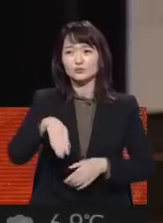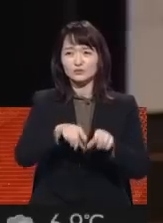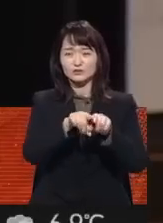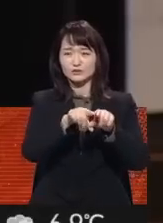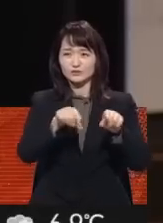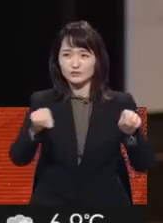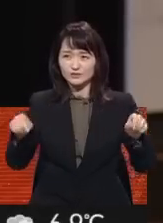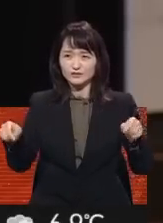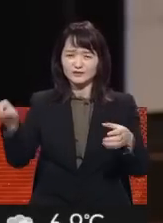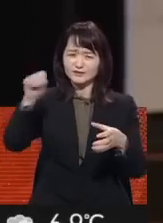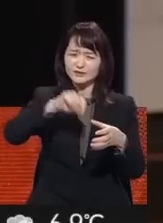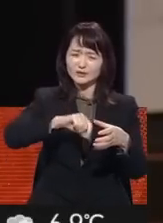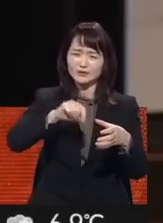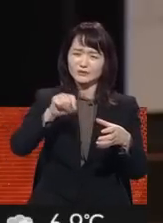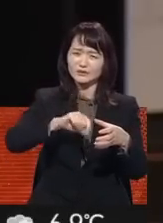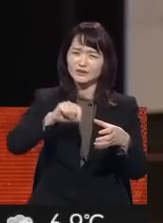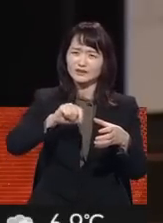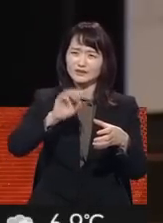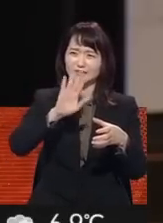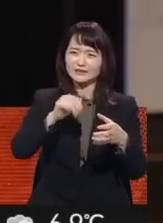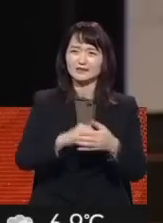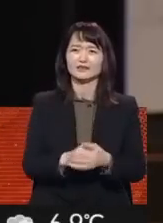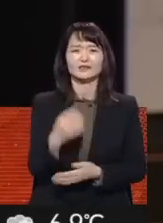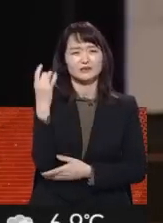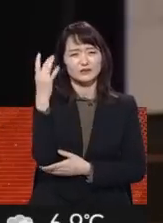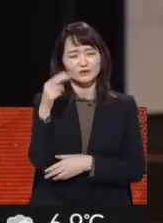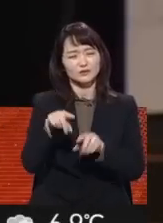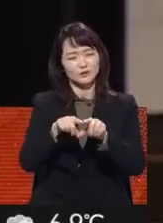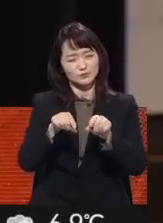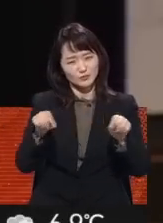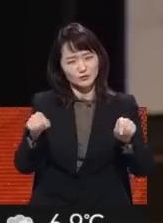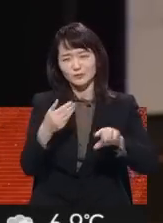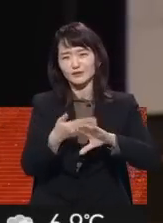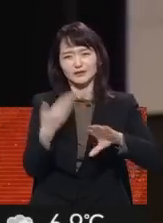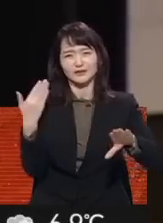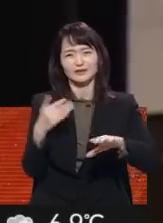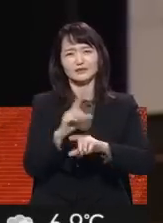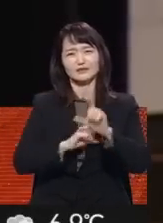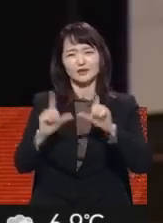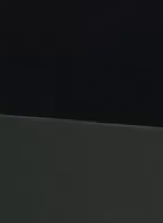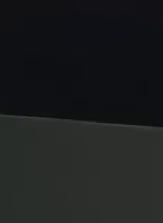음식과 크게 다르지 않아요 좀 더 해보시면 실력이 느실 거예요라고도 말씀하셨습니다